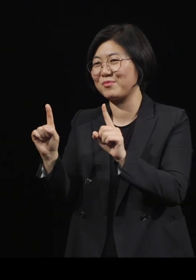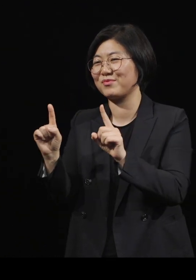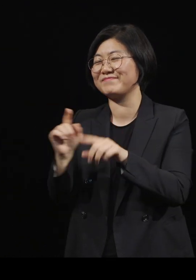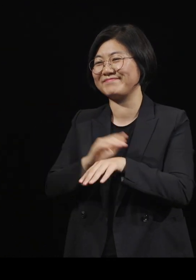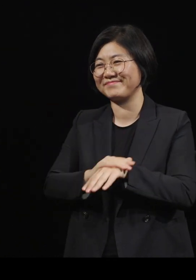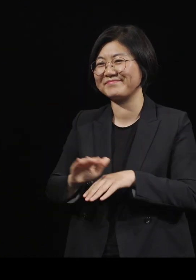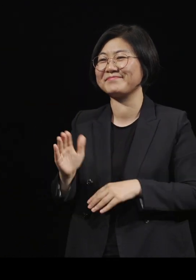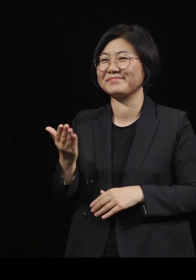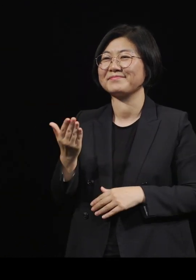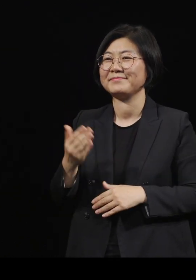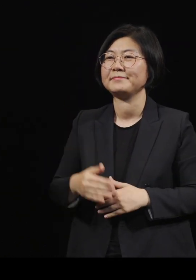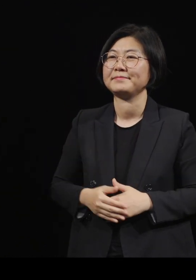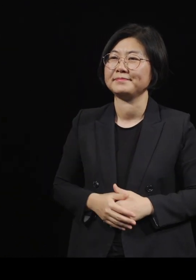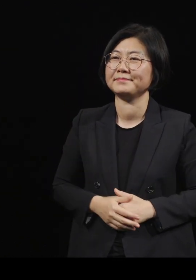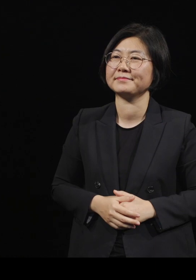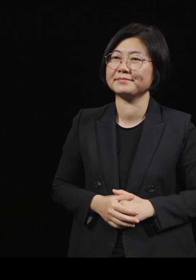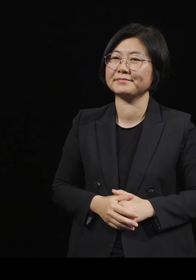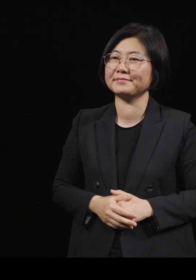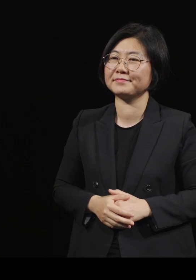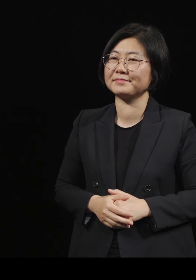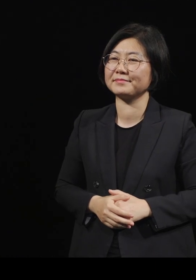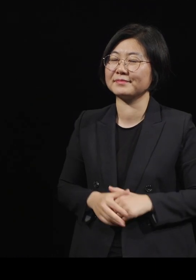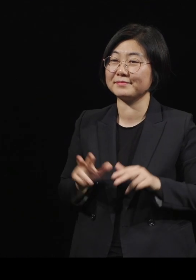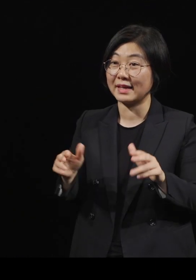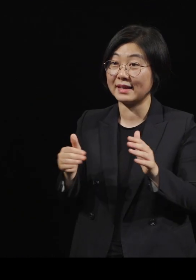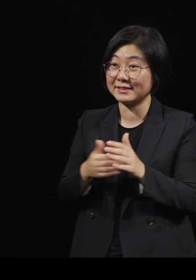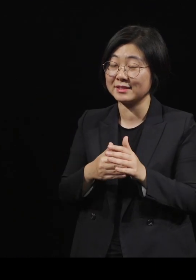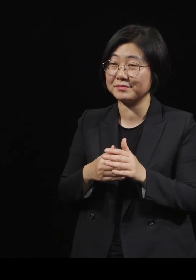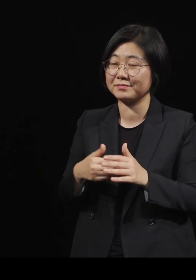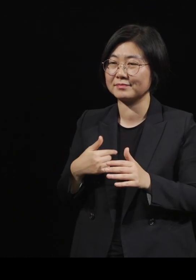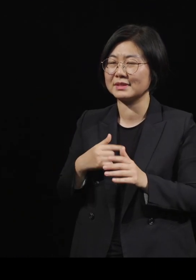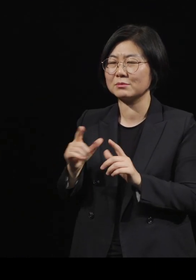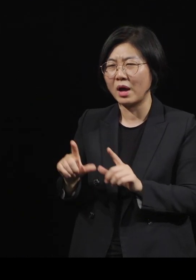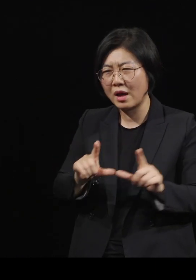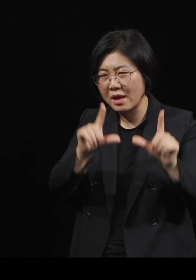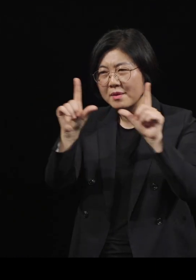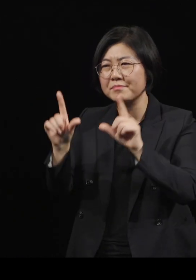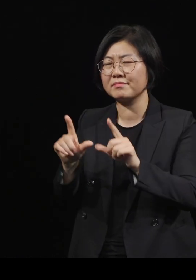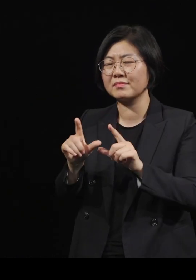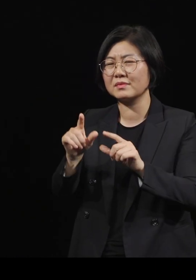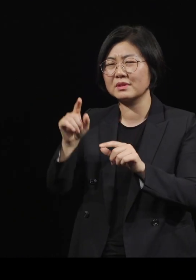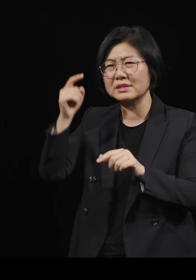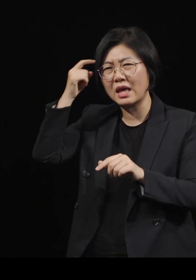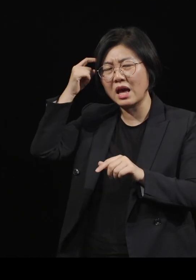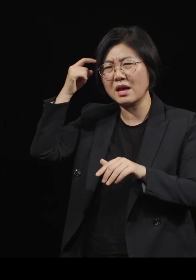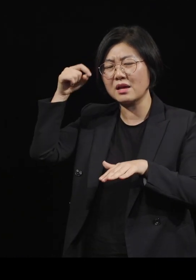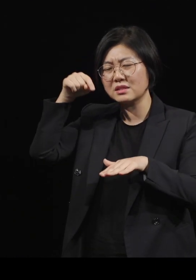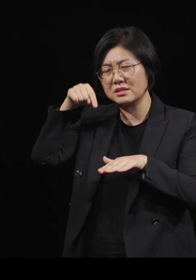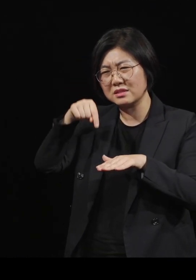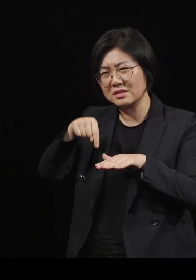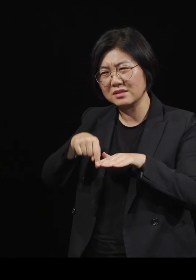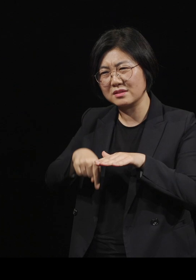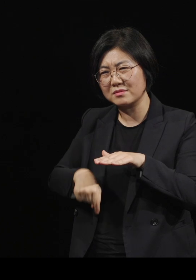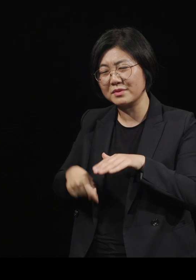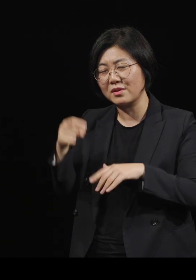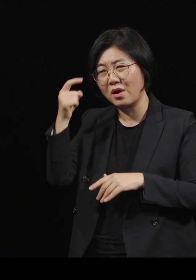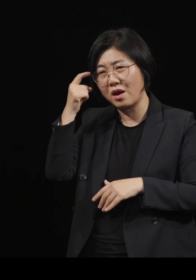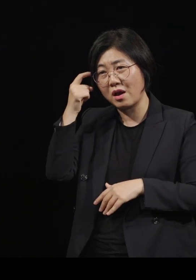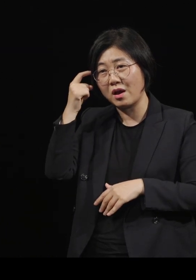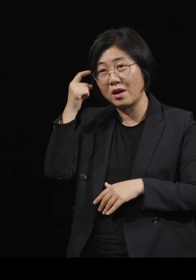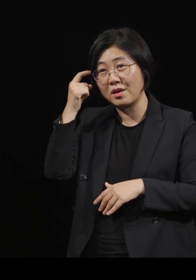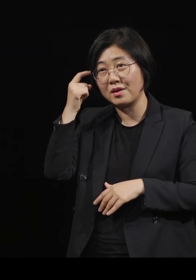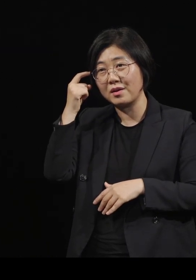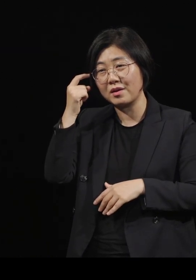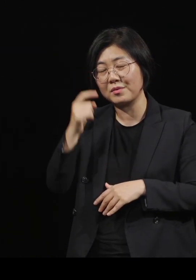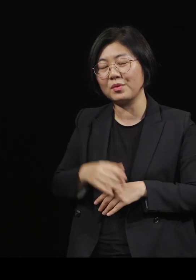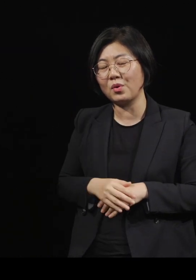주시더라고요. 그래서 지금은 저의 지금까지의 모든 삶과 이 깊이 있는